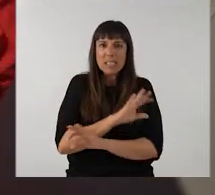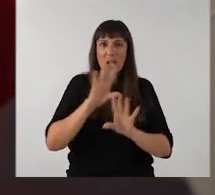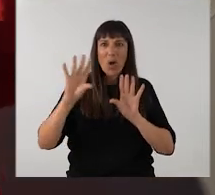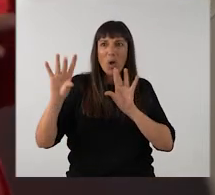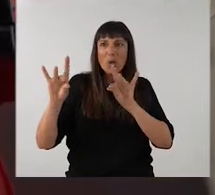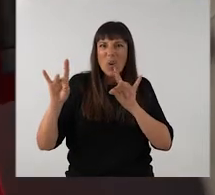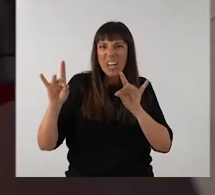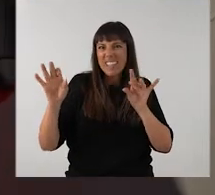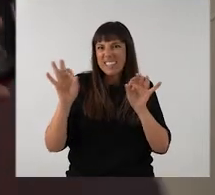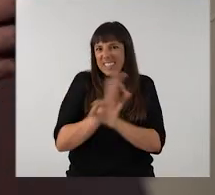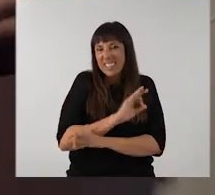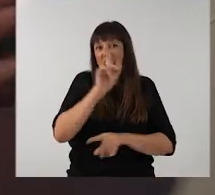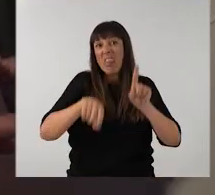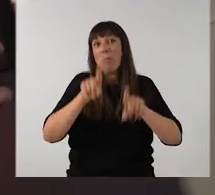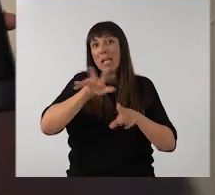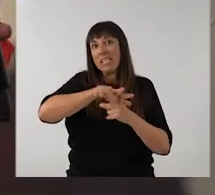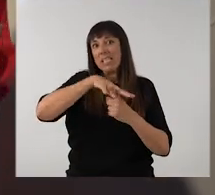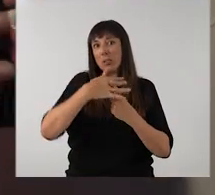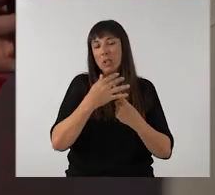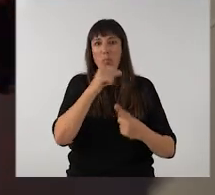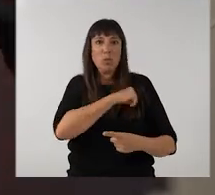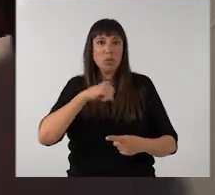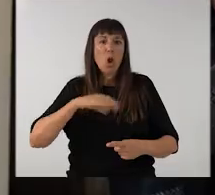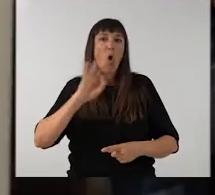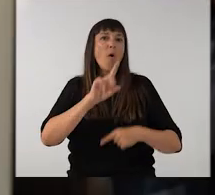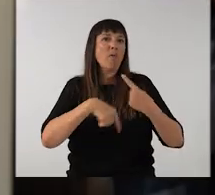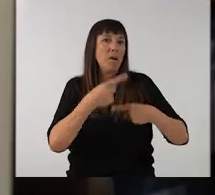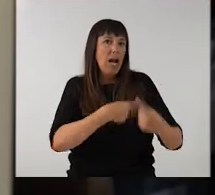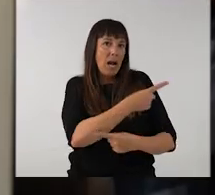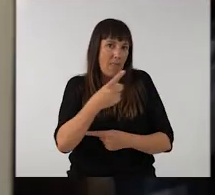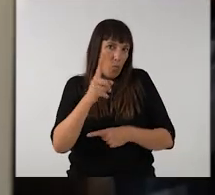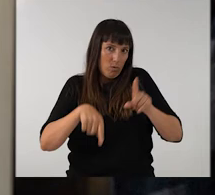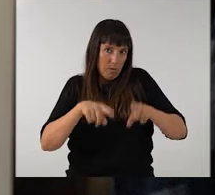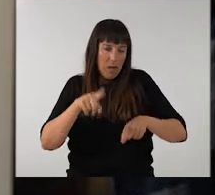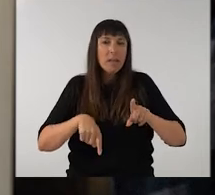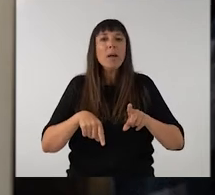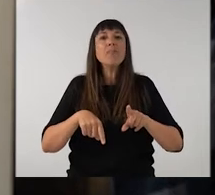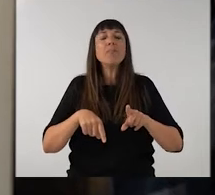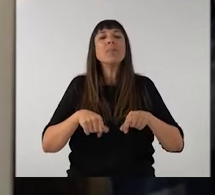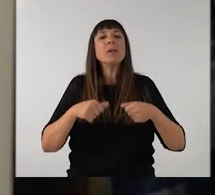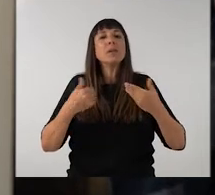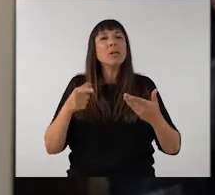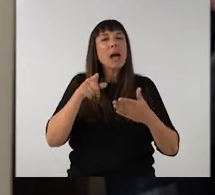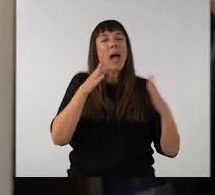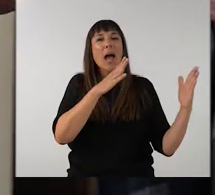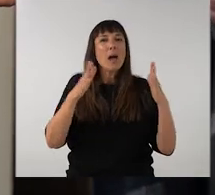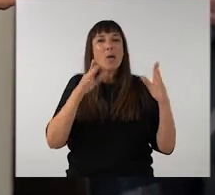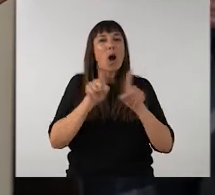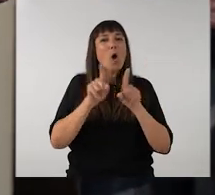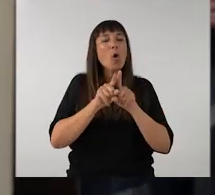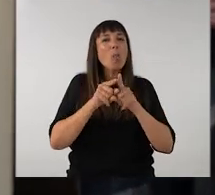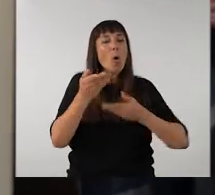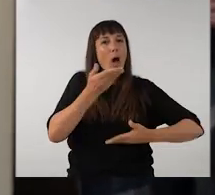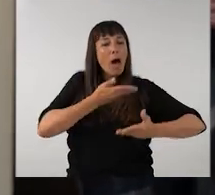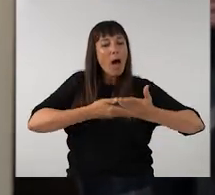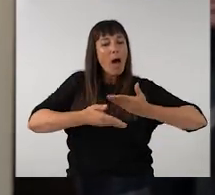ningú i quasi no tocàvem a ningú, no? Depenent de quina fos la nostra situació personal o familiar,